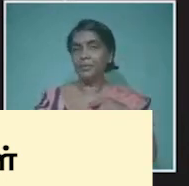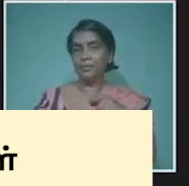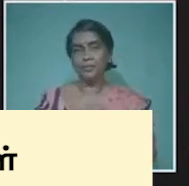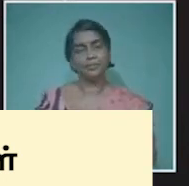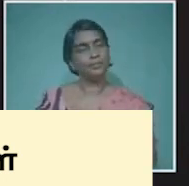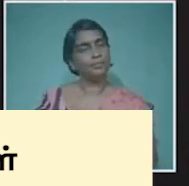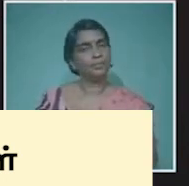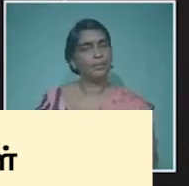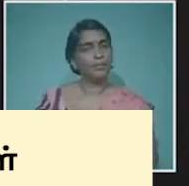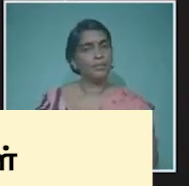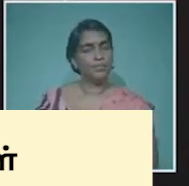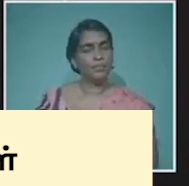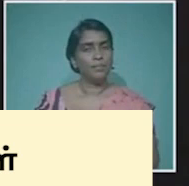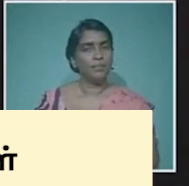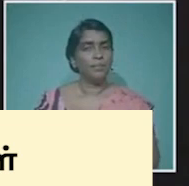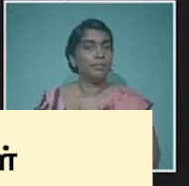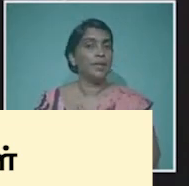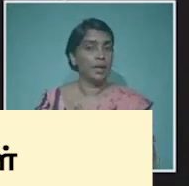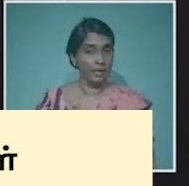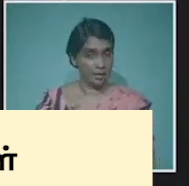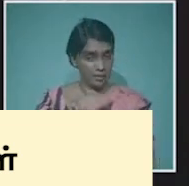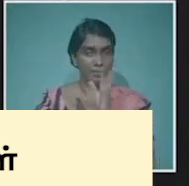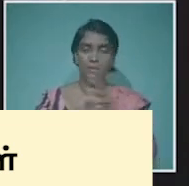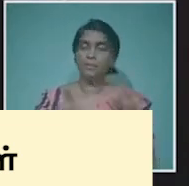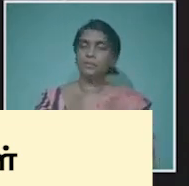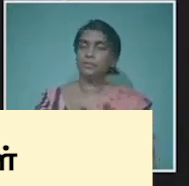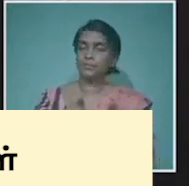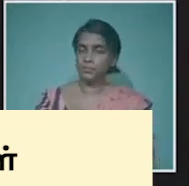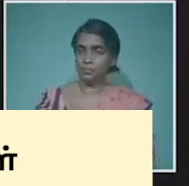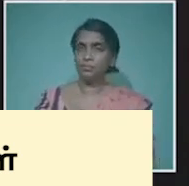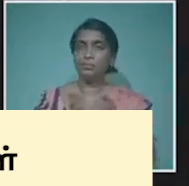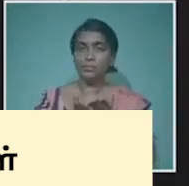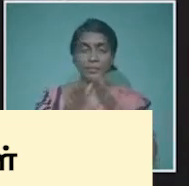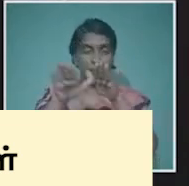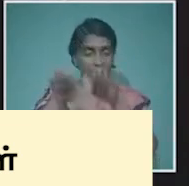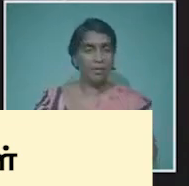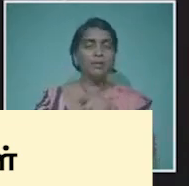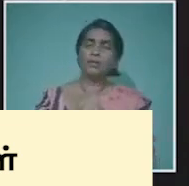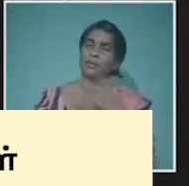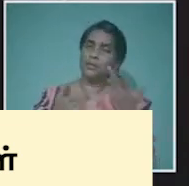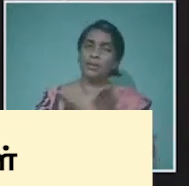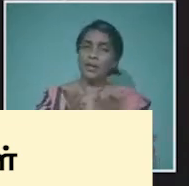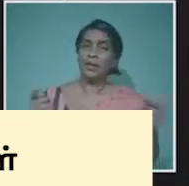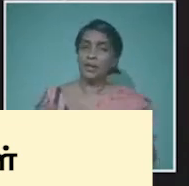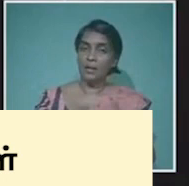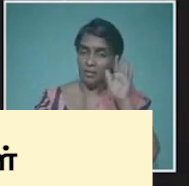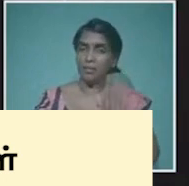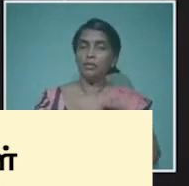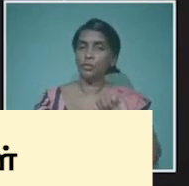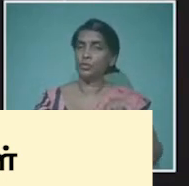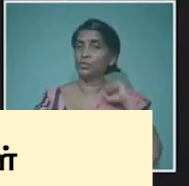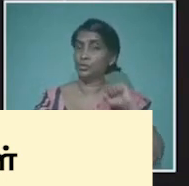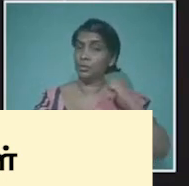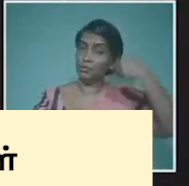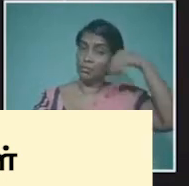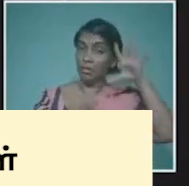இருந்தது. 19ஆம் நூற்றாண்டை பொறுத்தளவிலே அதிக விமான தளங்களை கொண்டவர்கள் உலகத்தின் ஜாம்பவான்கள் என்கின்ற நிலை இருந்தது.